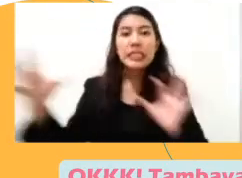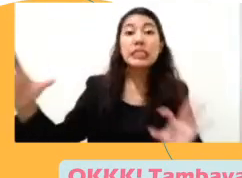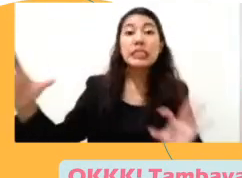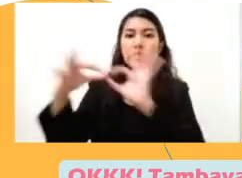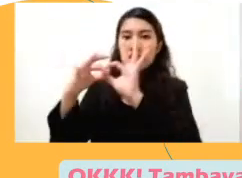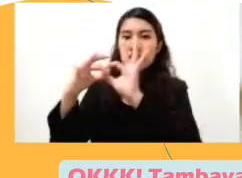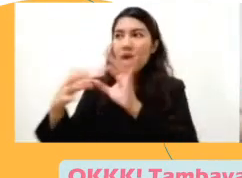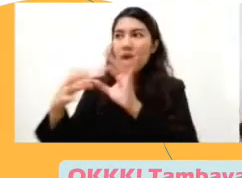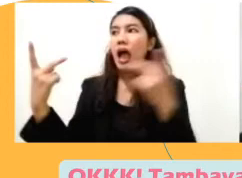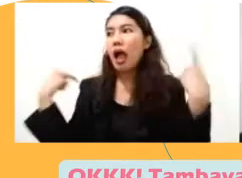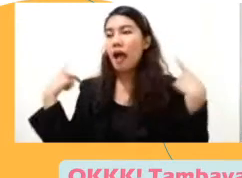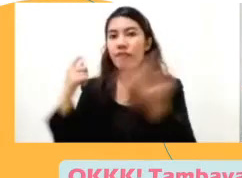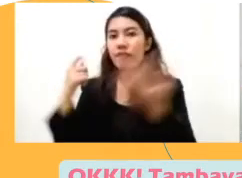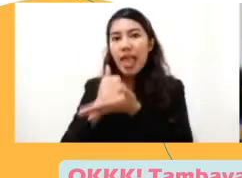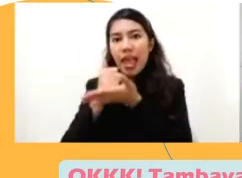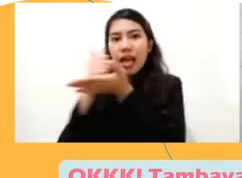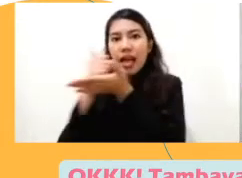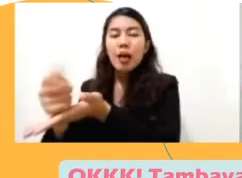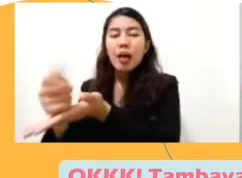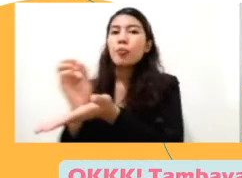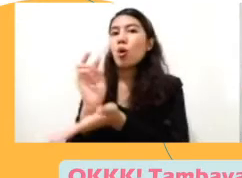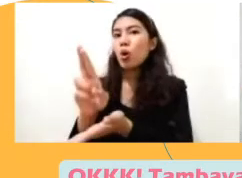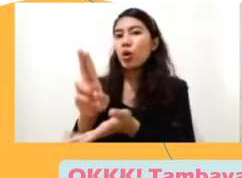no? At